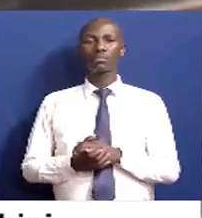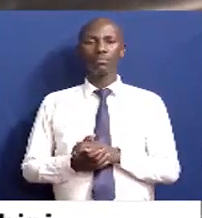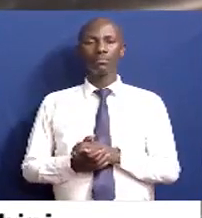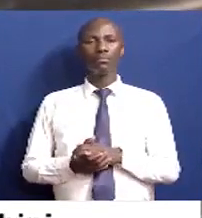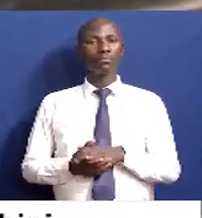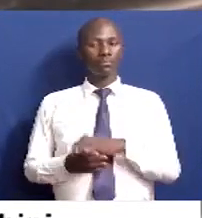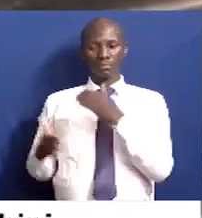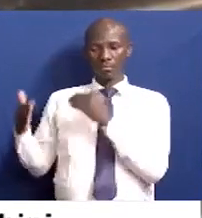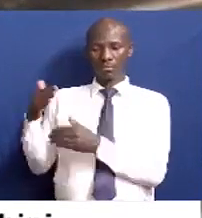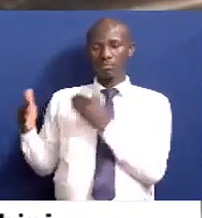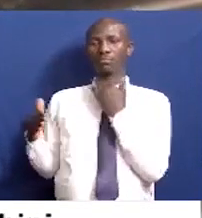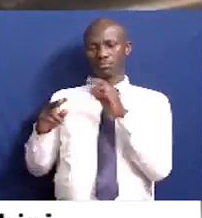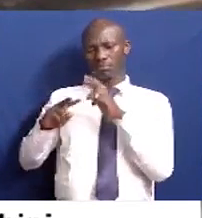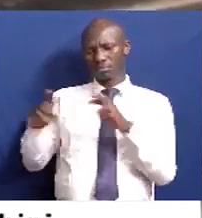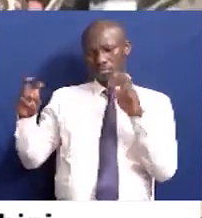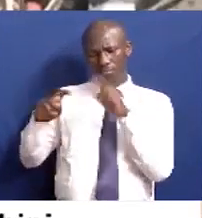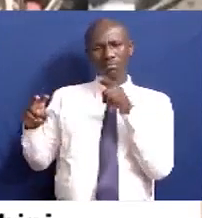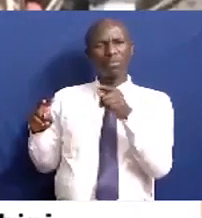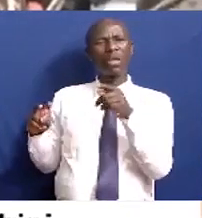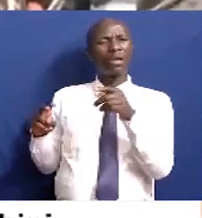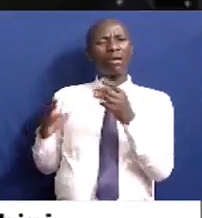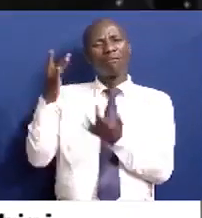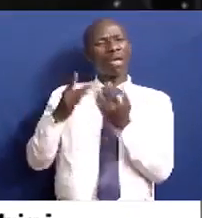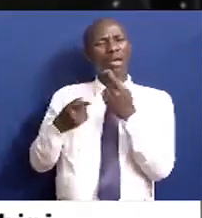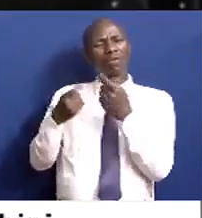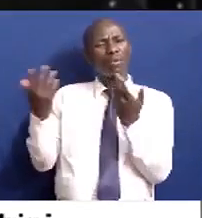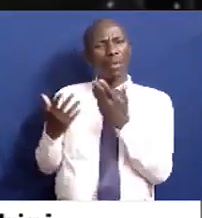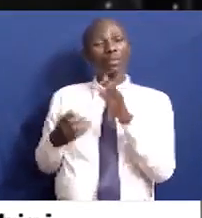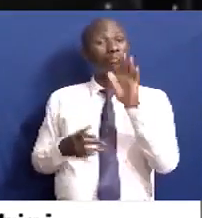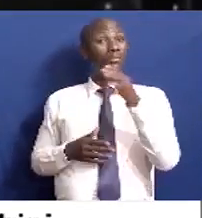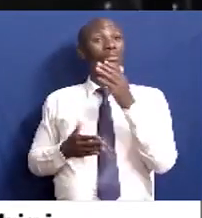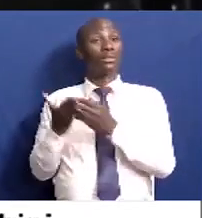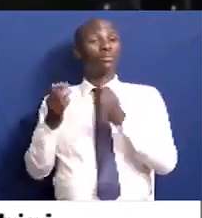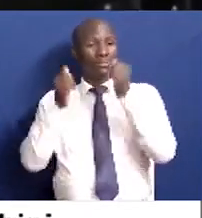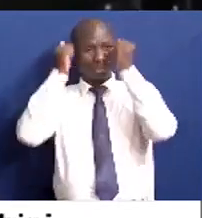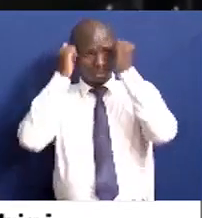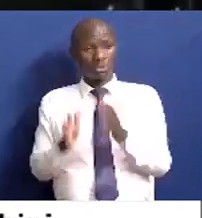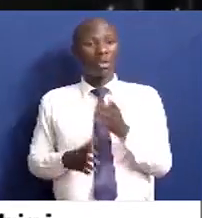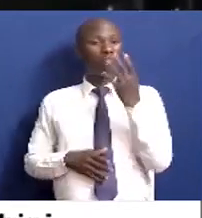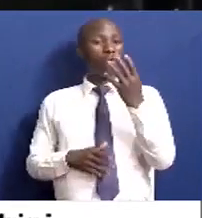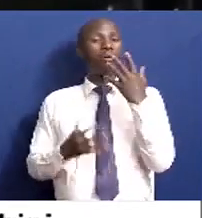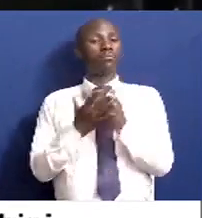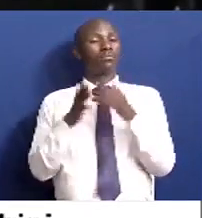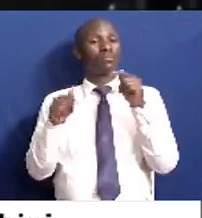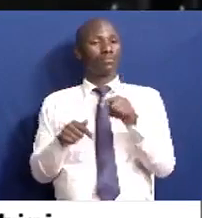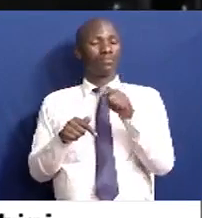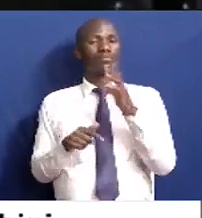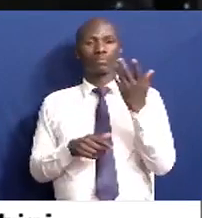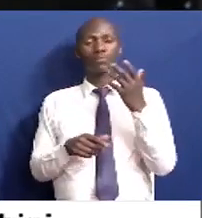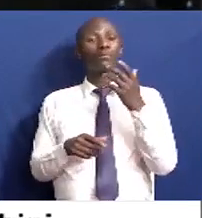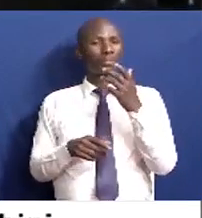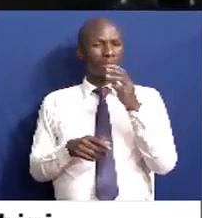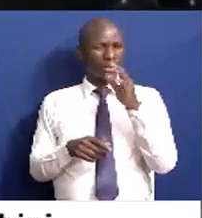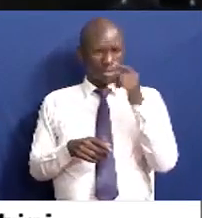Atui maskulu huyo ni meanda ukundi kiluwa umo wa Mwaki huyo vikeye na kwekwa. Kuna wanafuzi waini ambao wameshikwa leo, ambao wako ni